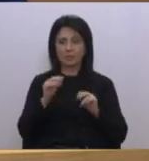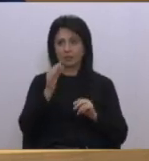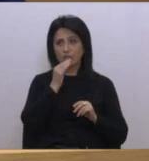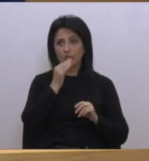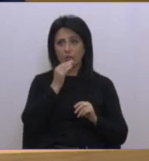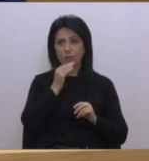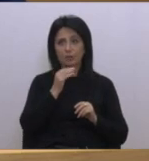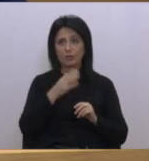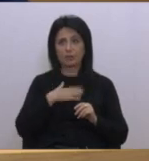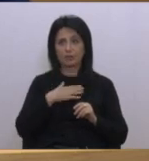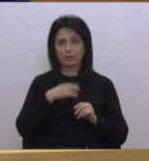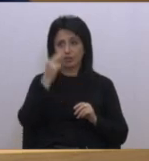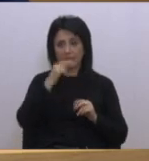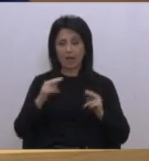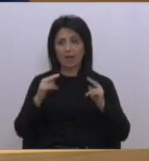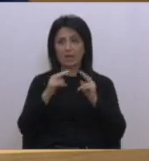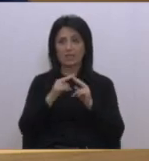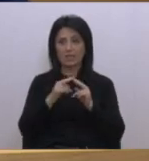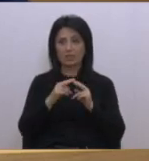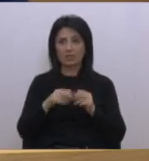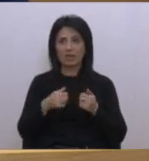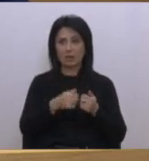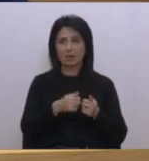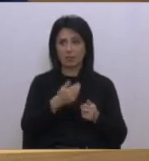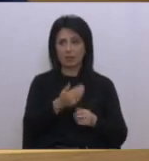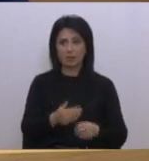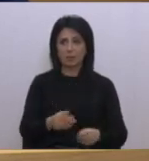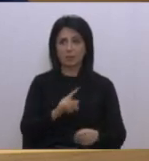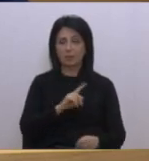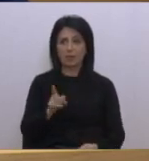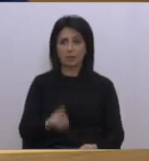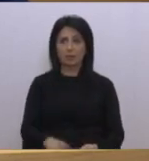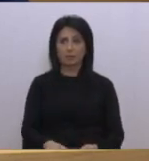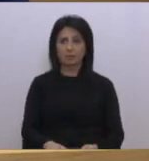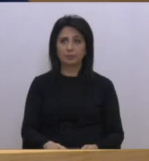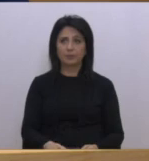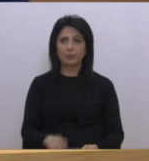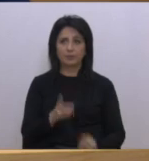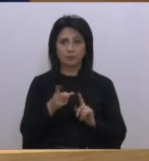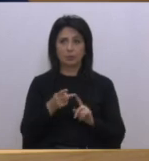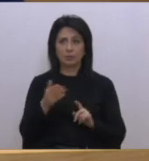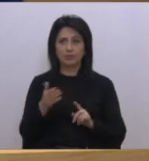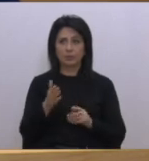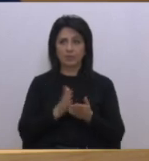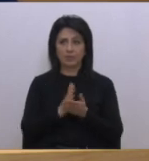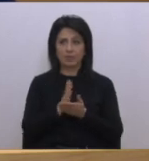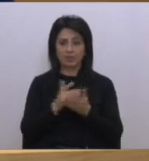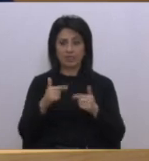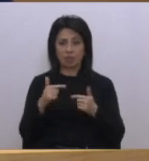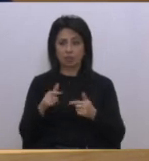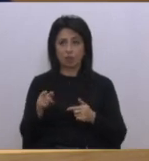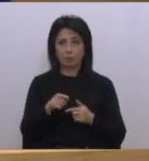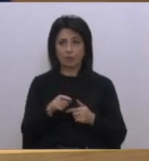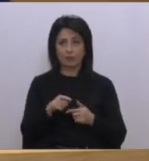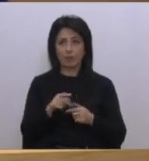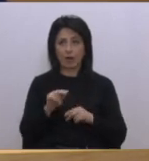ჯერჯერობით ჩვენი ეკლესიას ეხმარებათ მათ. მაგრამ მეორე მხრივ კი